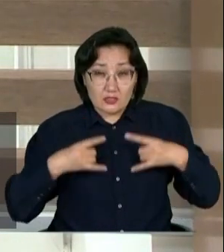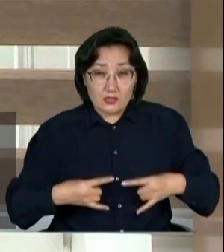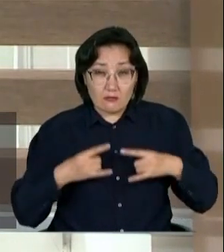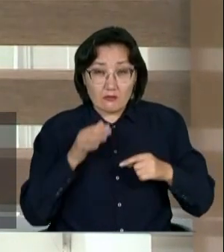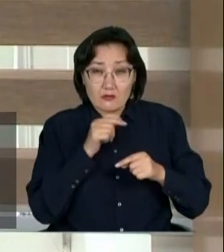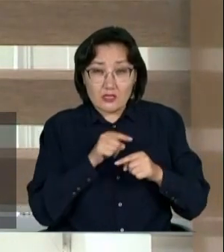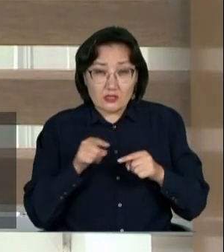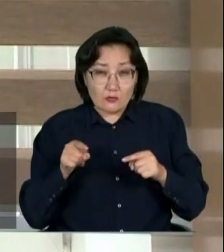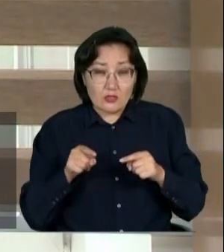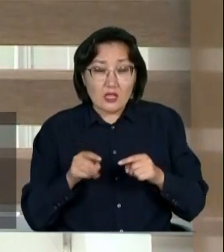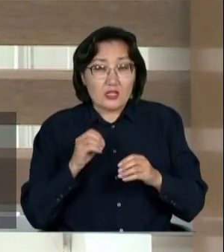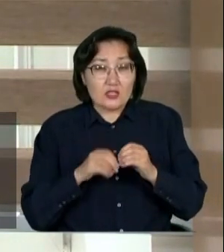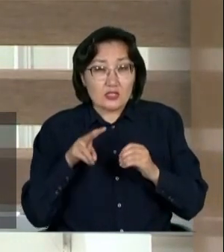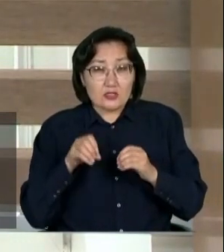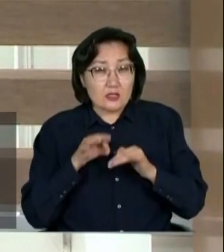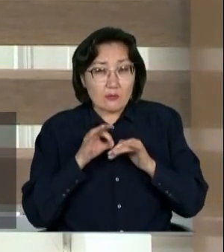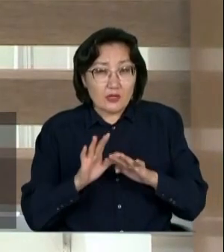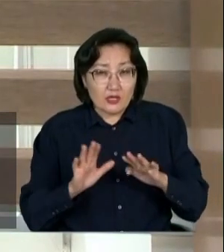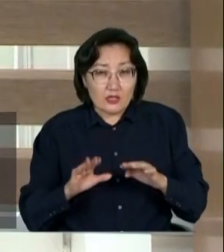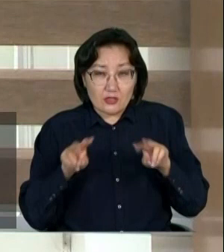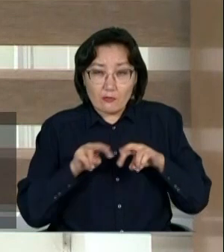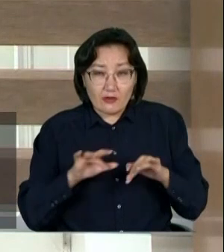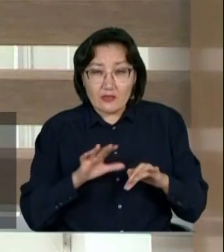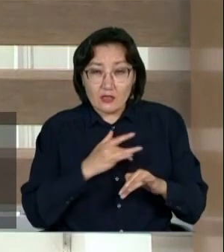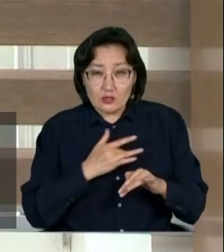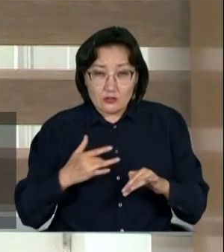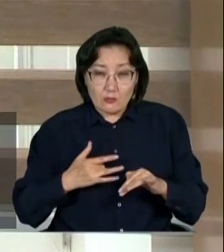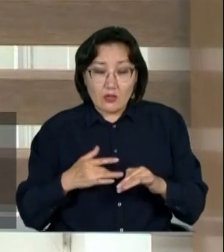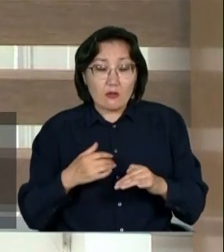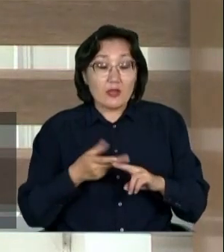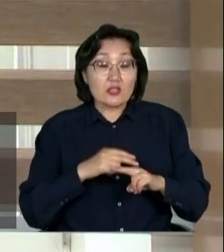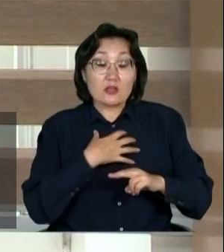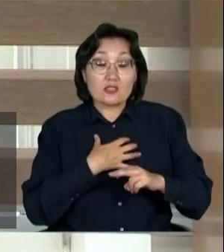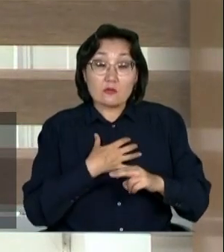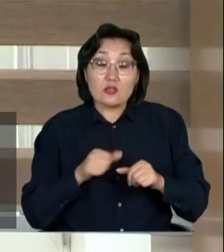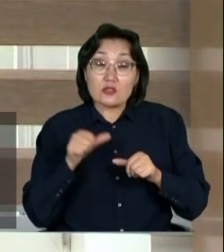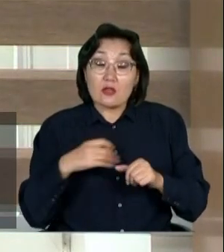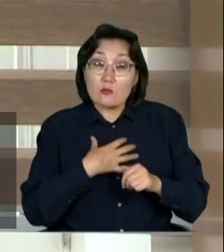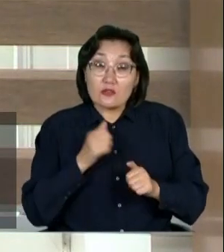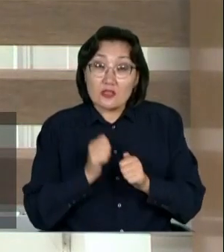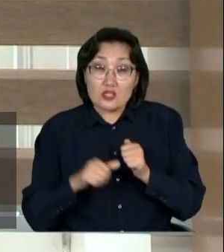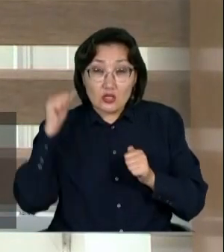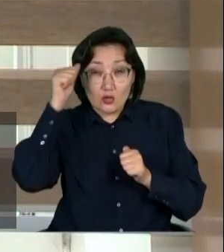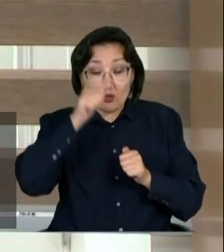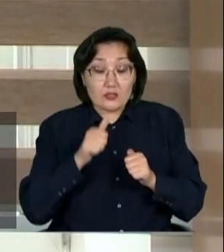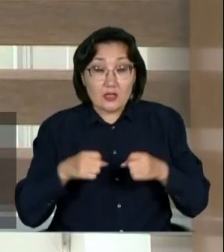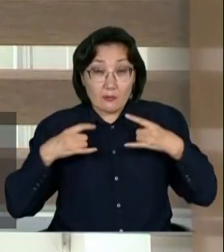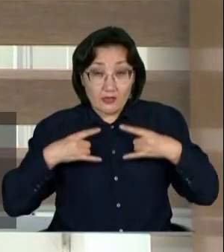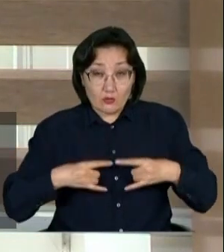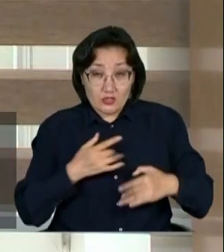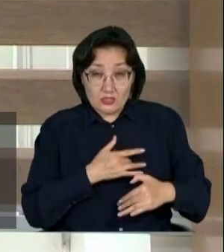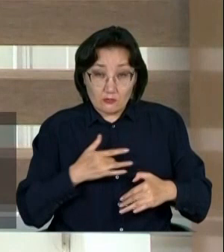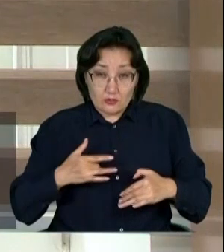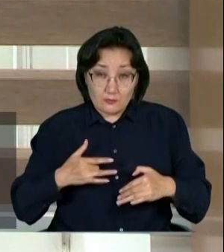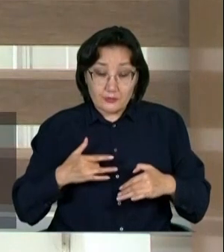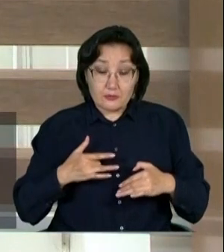периоды. Кто-то 10 лет не проходил, кто-то 7 лет. Поэтому важно, особенность важна, ежегодное обследование, рентгенобследование.